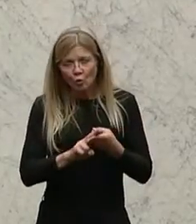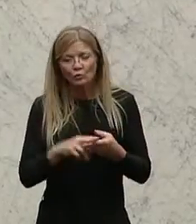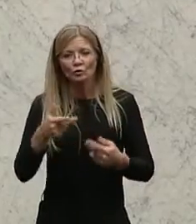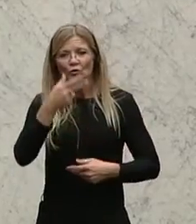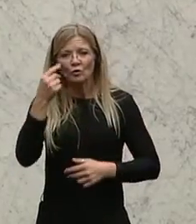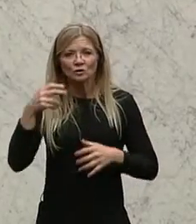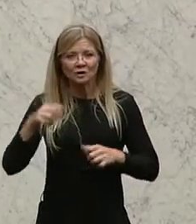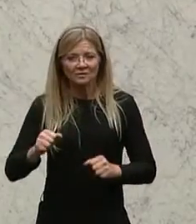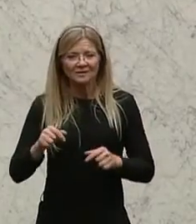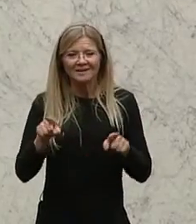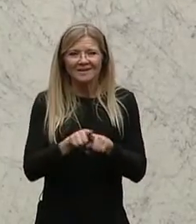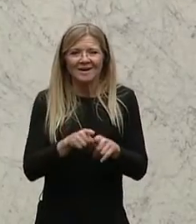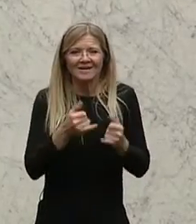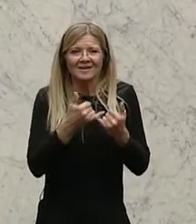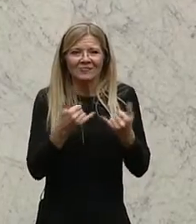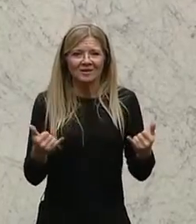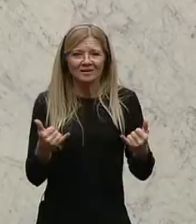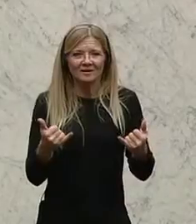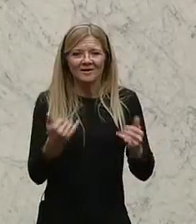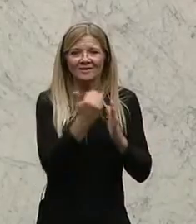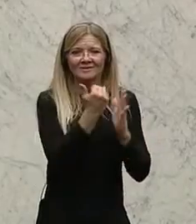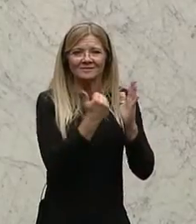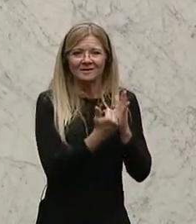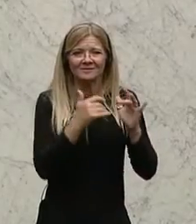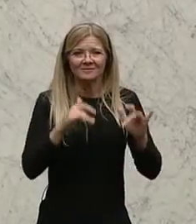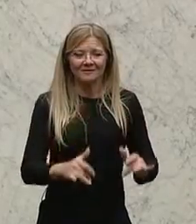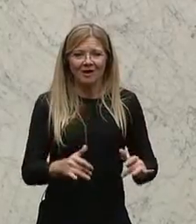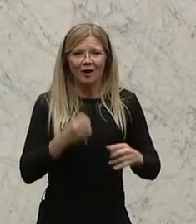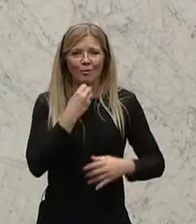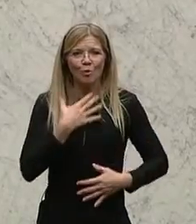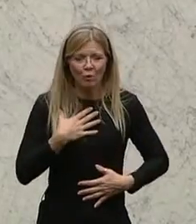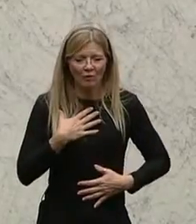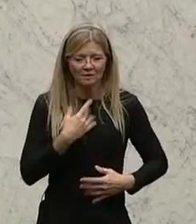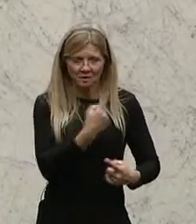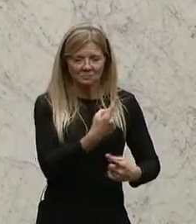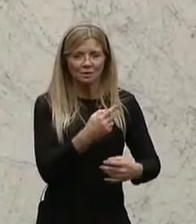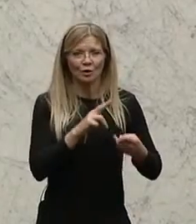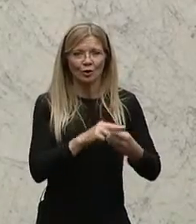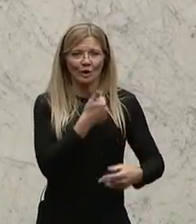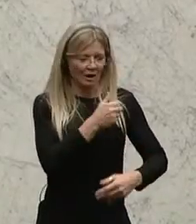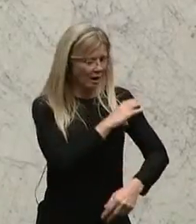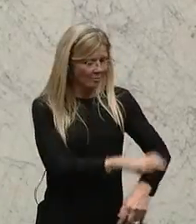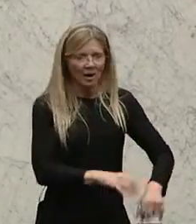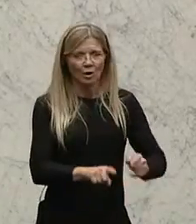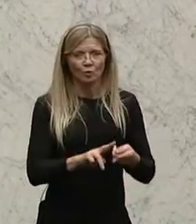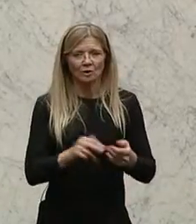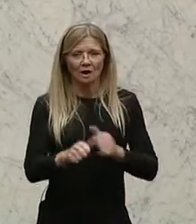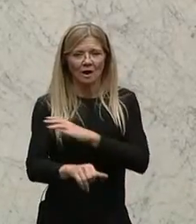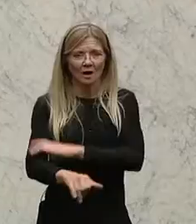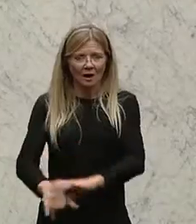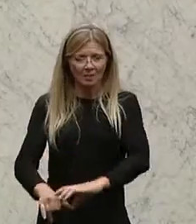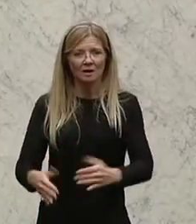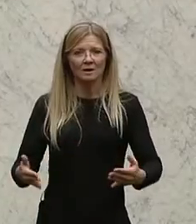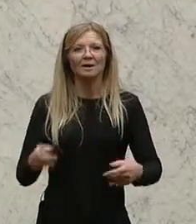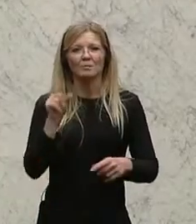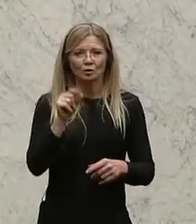Ärmel der Legislative sind. Legislative heißt Gesetzeserzeugung und Kontrolle der Vollziehung. Kontrolle